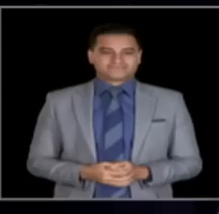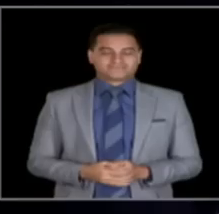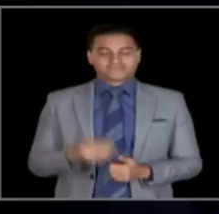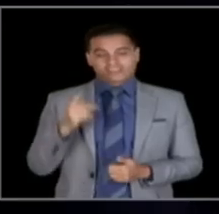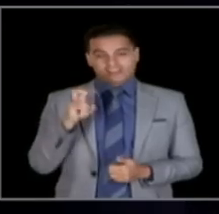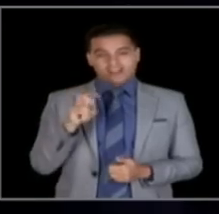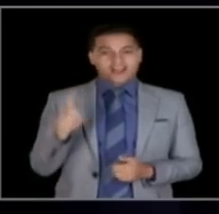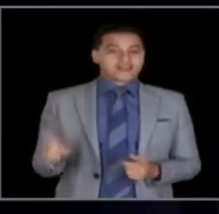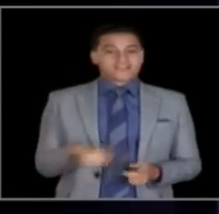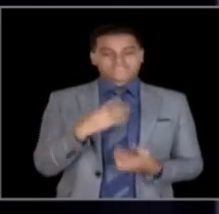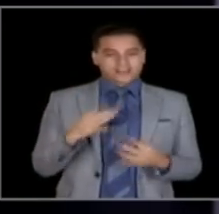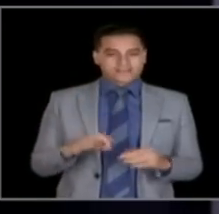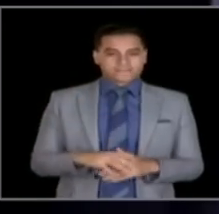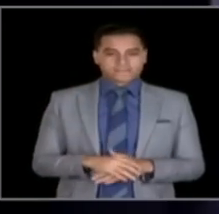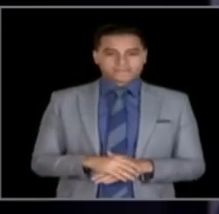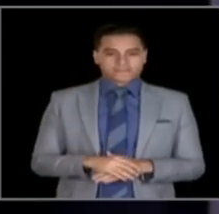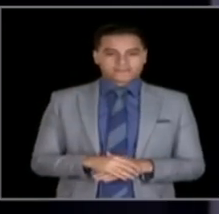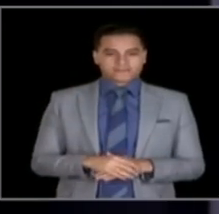طه، لفة كاملة لو سمحت.